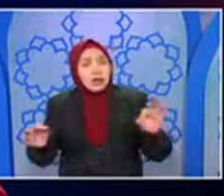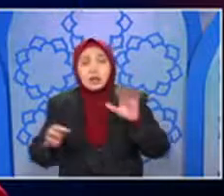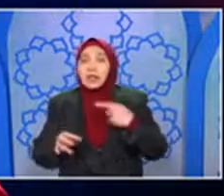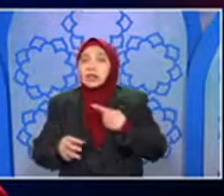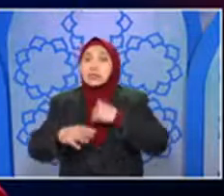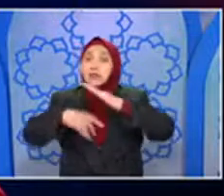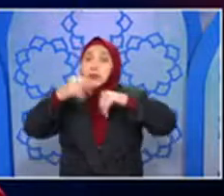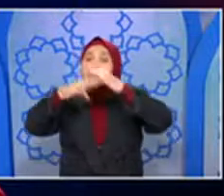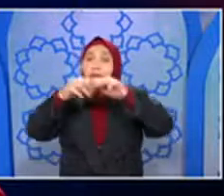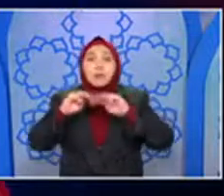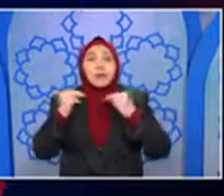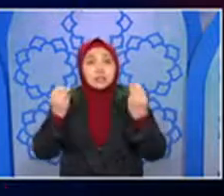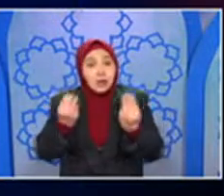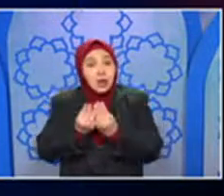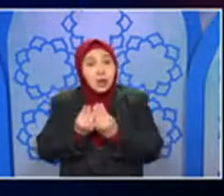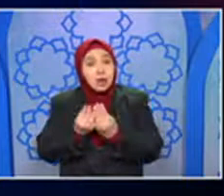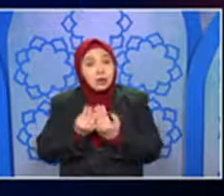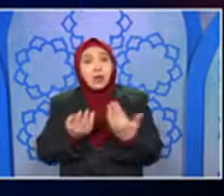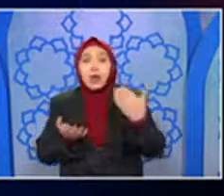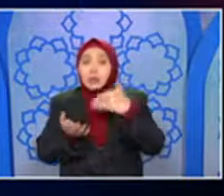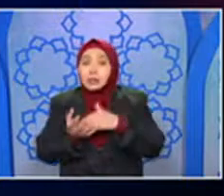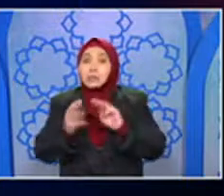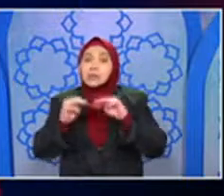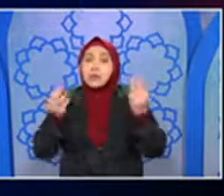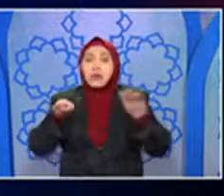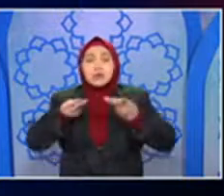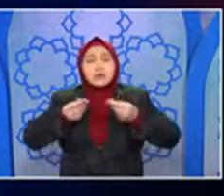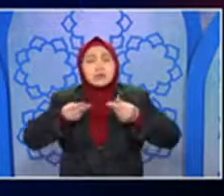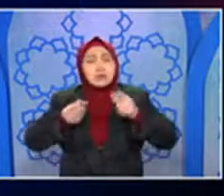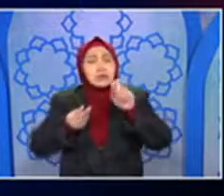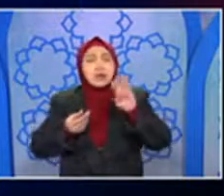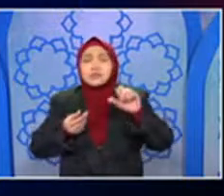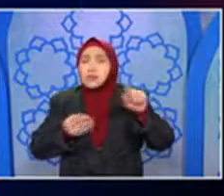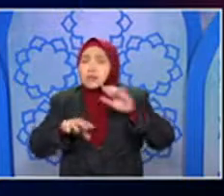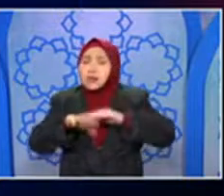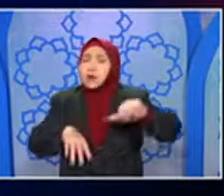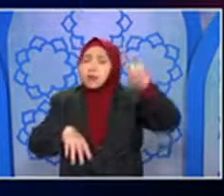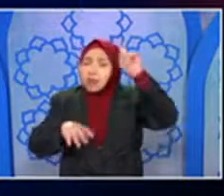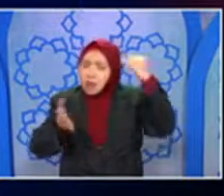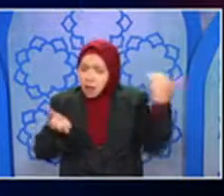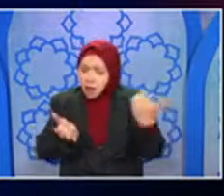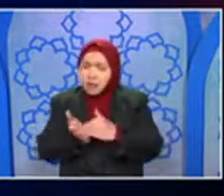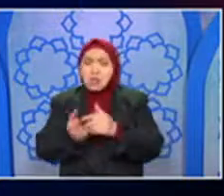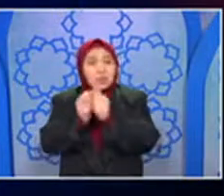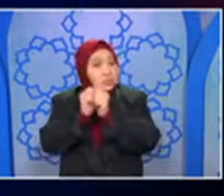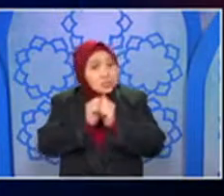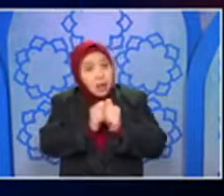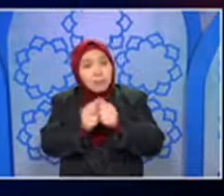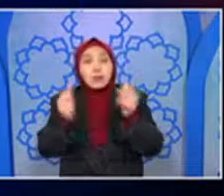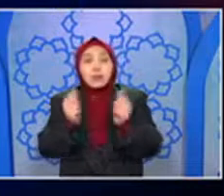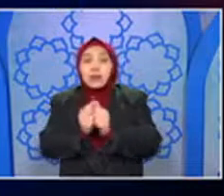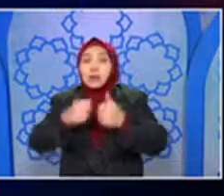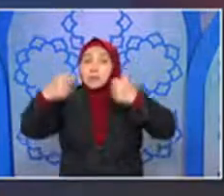membina masyarakat. Makin masyarakat bertasbih kepada Allah Subhanahu Taala, makin bersama dengan